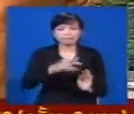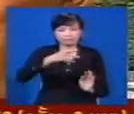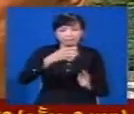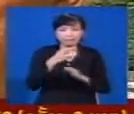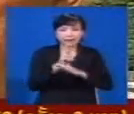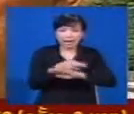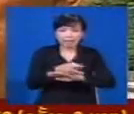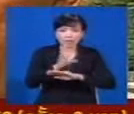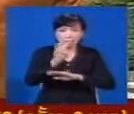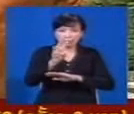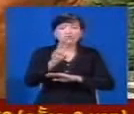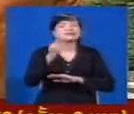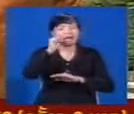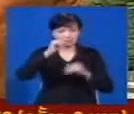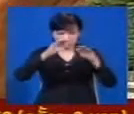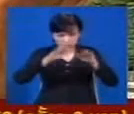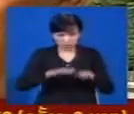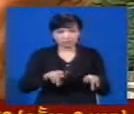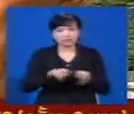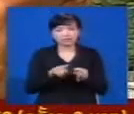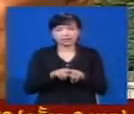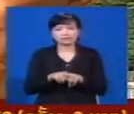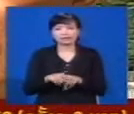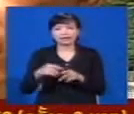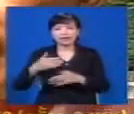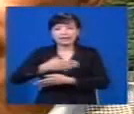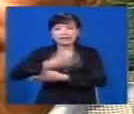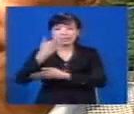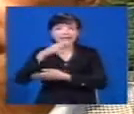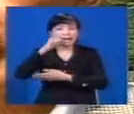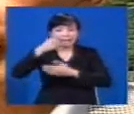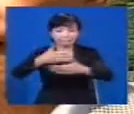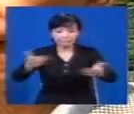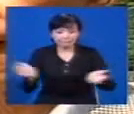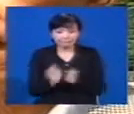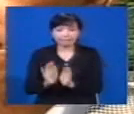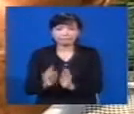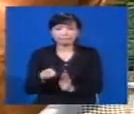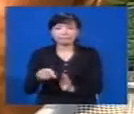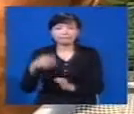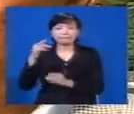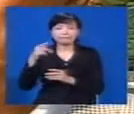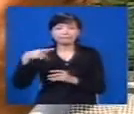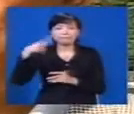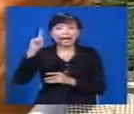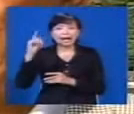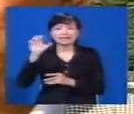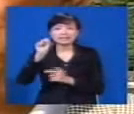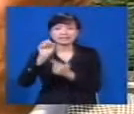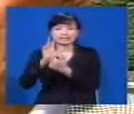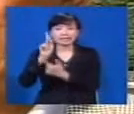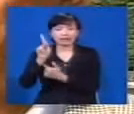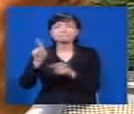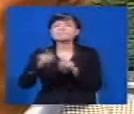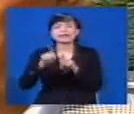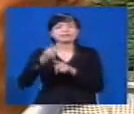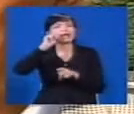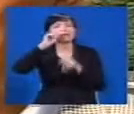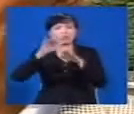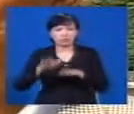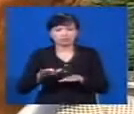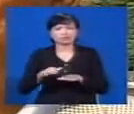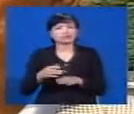าเขื่อนป่าสักลดลงด้วยก็เป็นอันว่าในลุ่มน้ำเจ้าพระยาเนี่ยไม่มีอะไรน่าวิตก